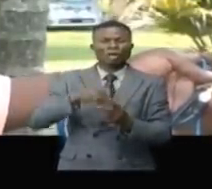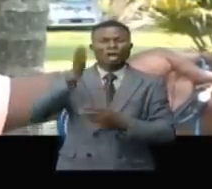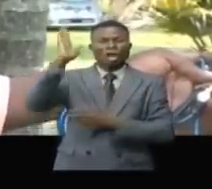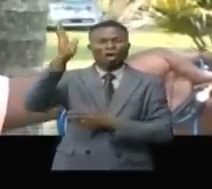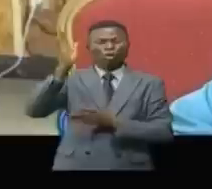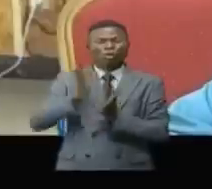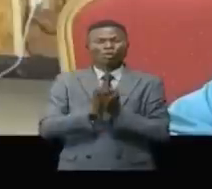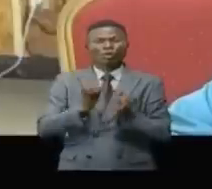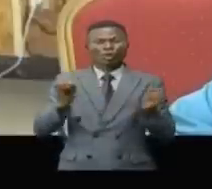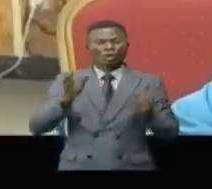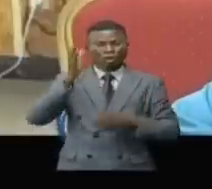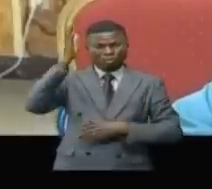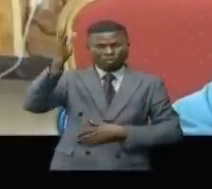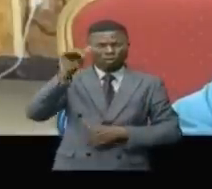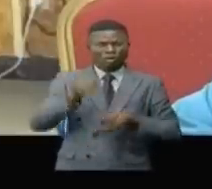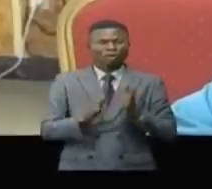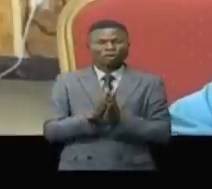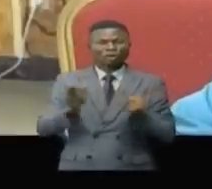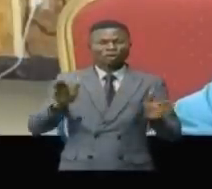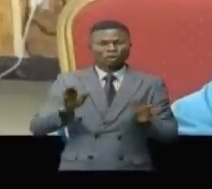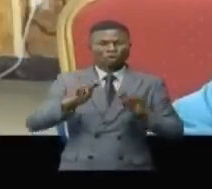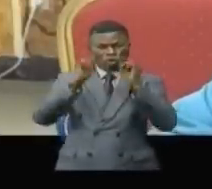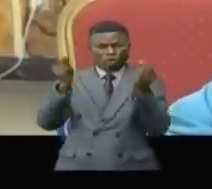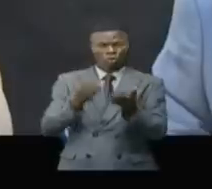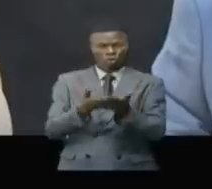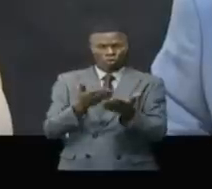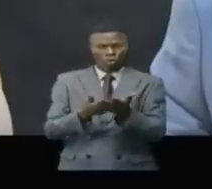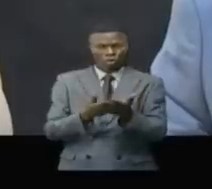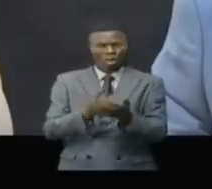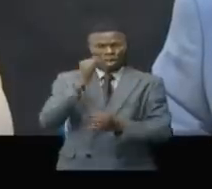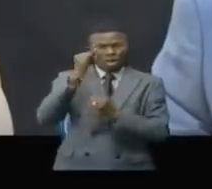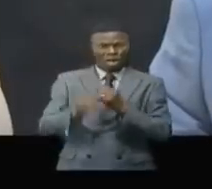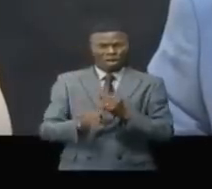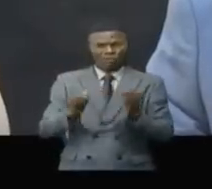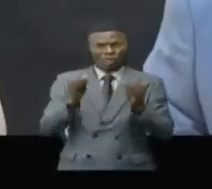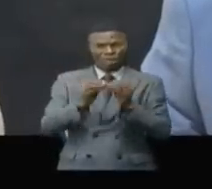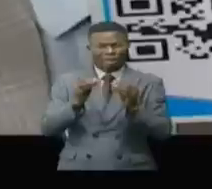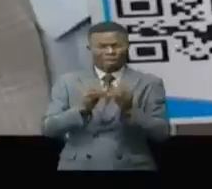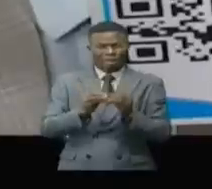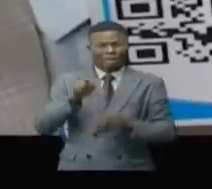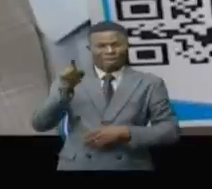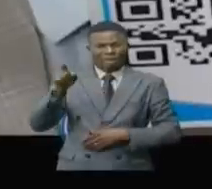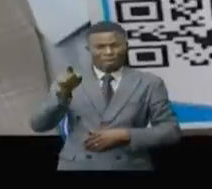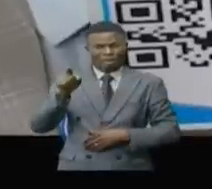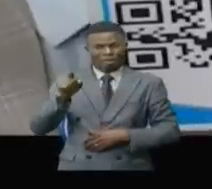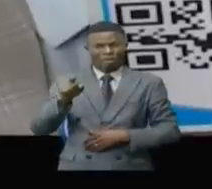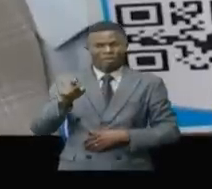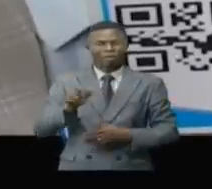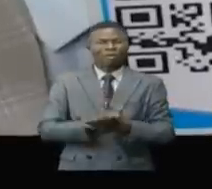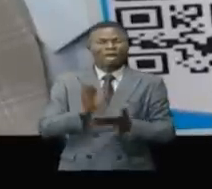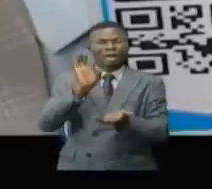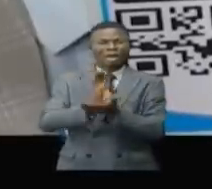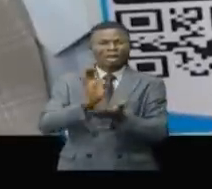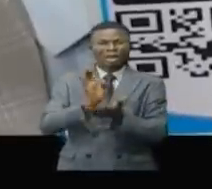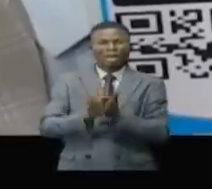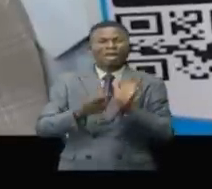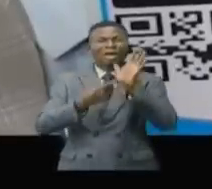tenir. Pour le secrétaire général de cette organisation, au sortir de la rencontre d'Ouganda, cette fameuse carte